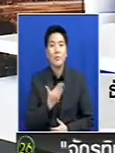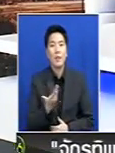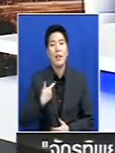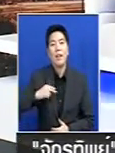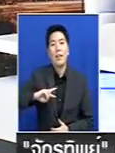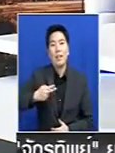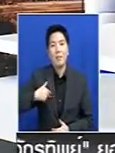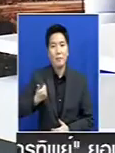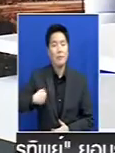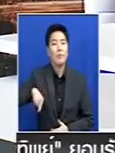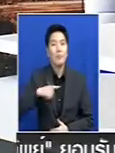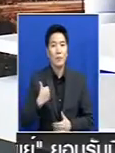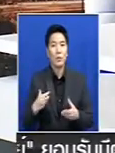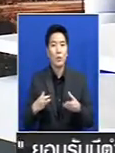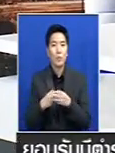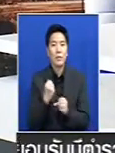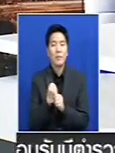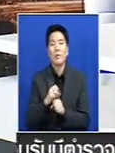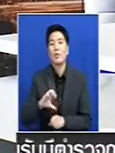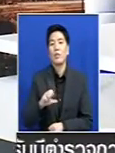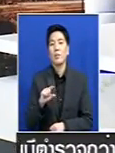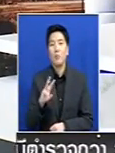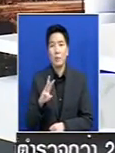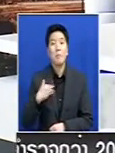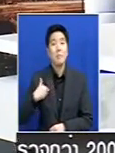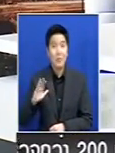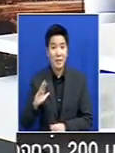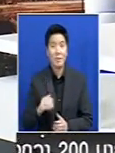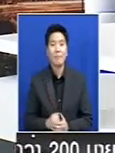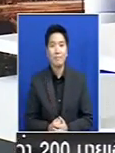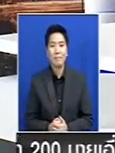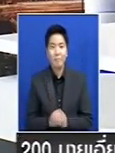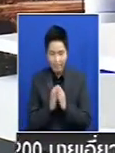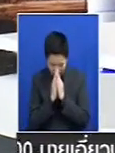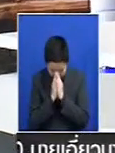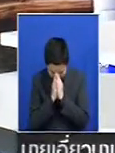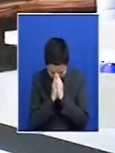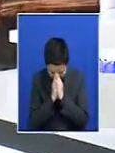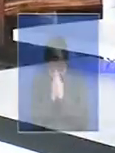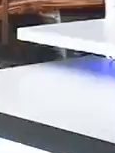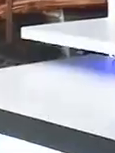ญมัยล่ามภาษามือและทีมงานนาว26ลาไปก่อนสวัสดีครับ สวัสดีค่ะ